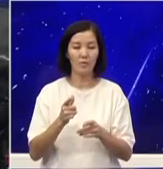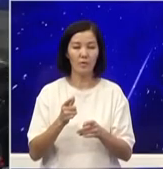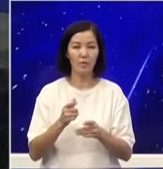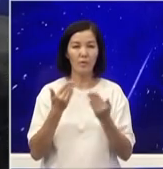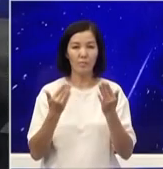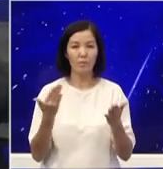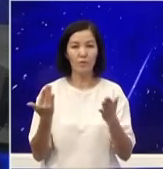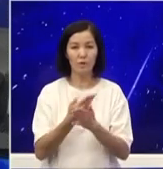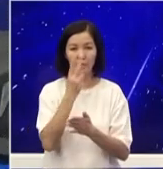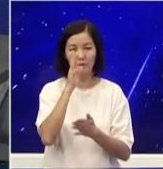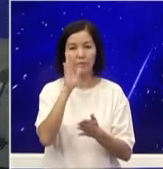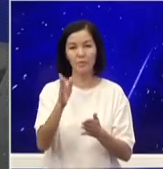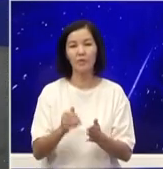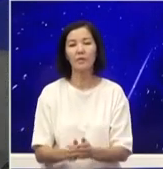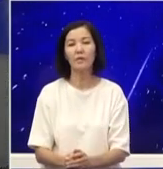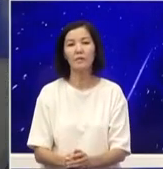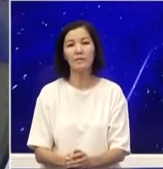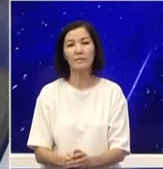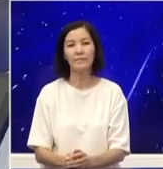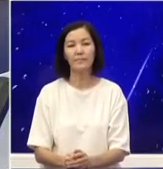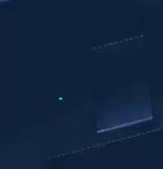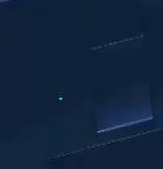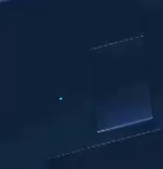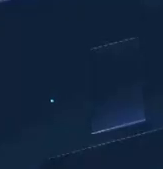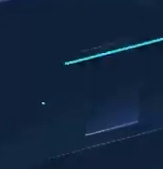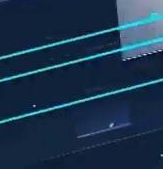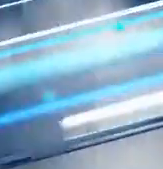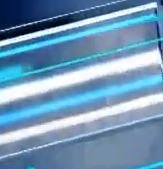қызы. Қымбатты көрермен, бүгін көретіндеріңіз.